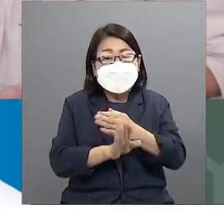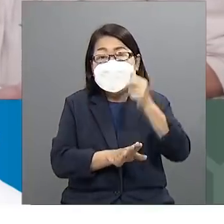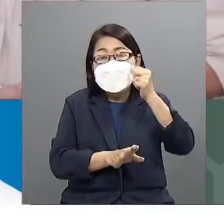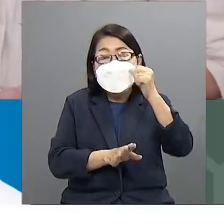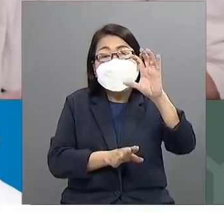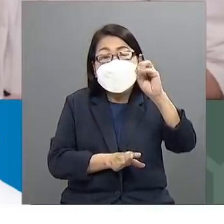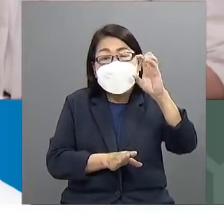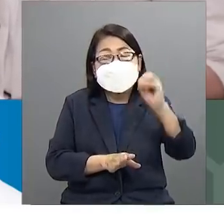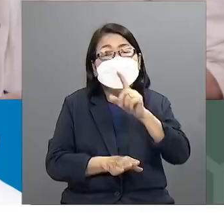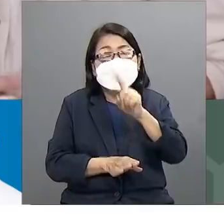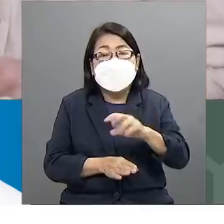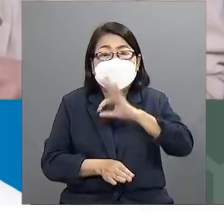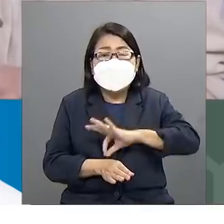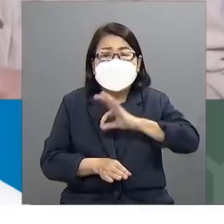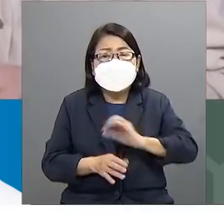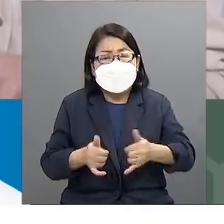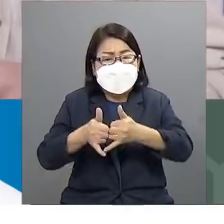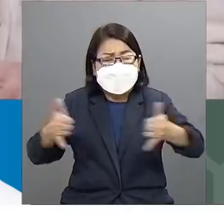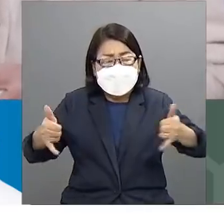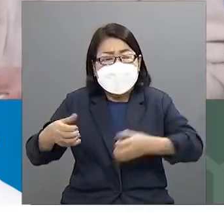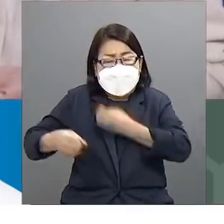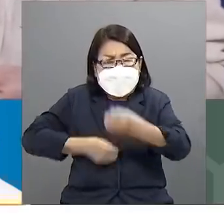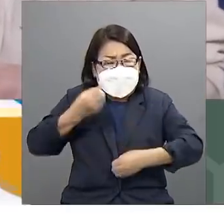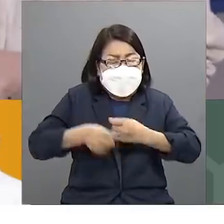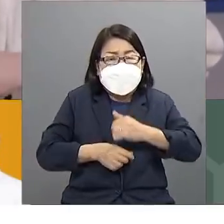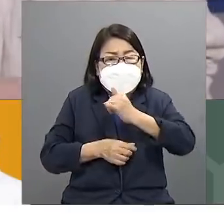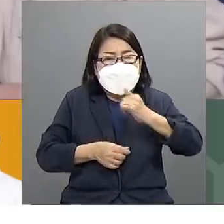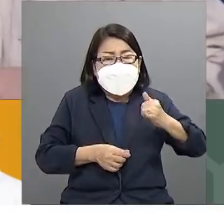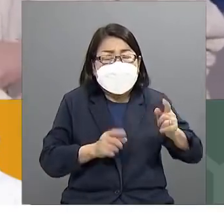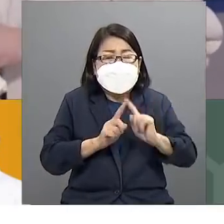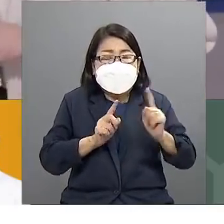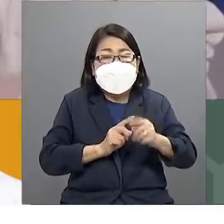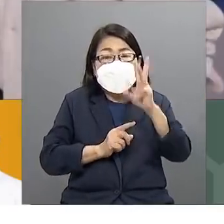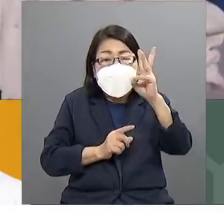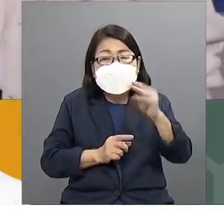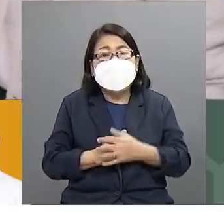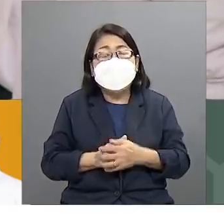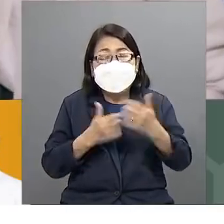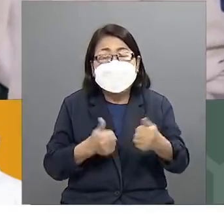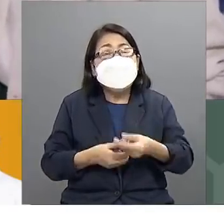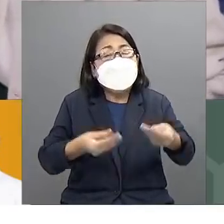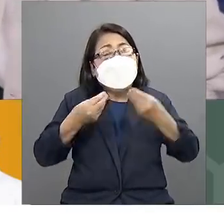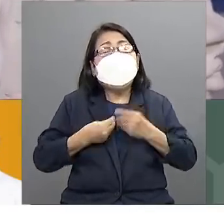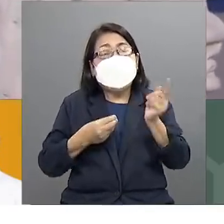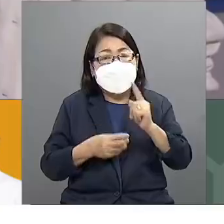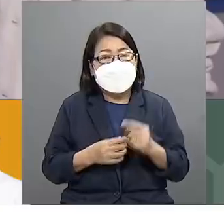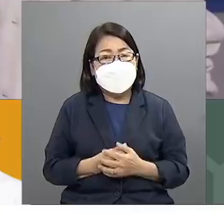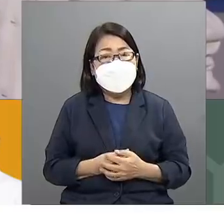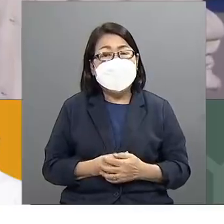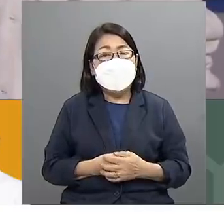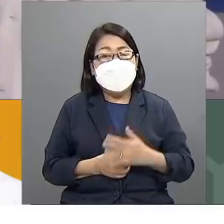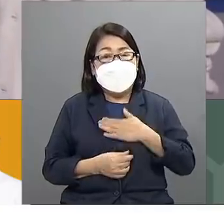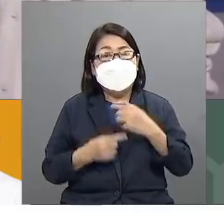ว่าไปร่วมไปทิเบต 69เวทีเพื่อที่ต่างๆก็ได้คะแนนตีตื้นมาแล้วเวทีให้อะไรกับเราเพิ่มมากขึ้นผมก็